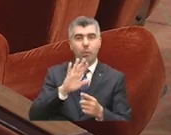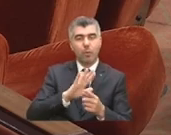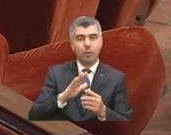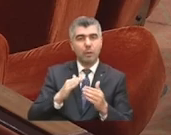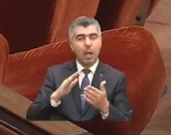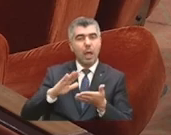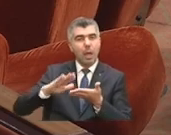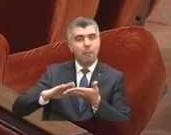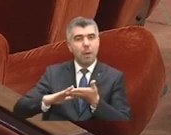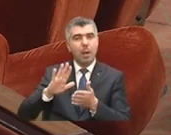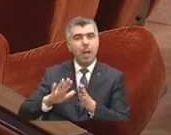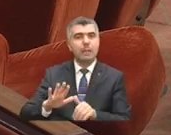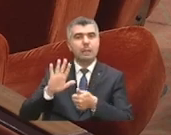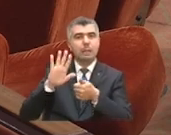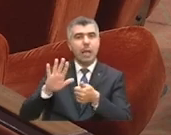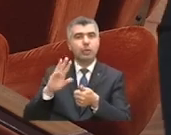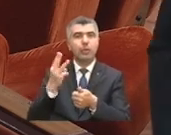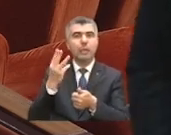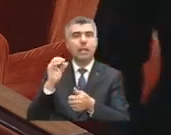بين 16 و 30 سنة.